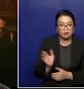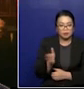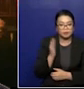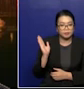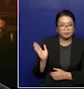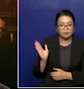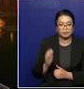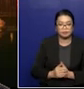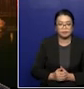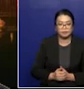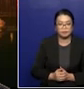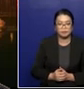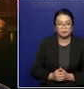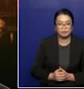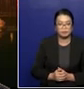ไปครับ